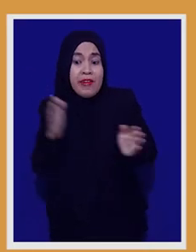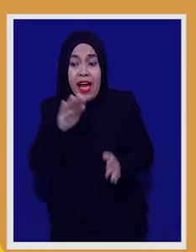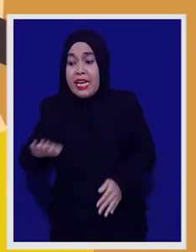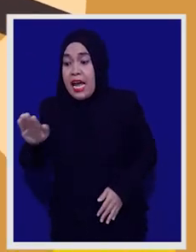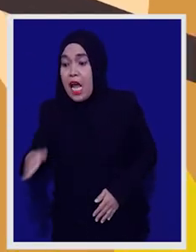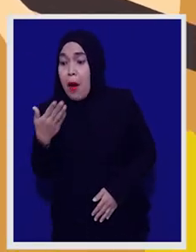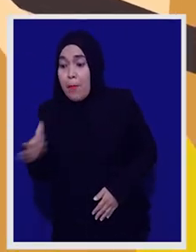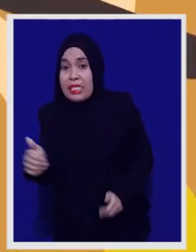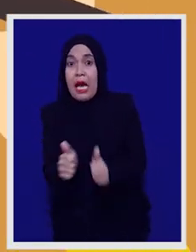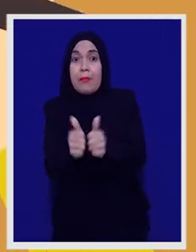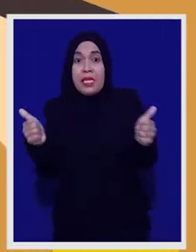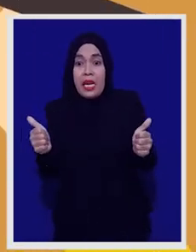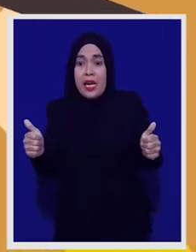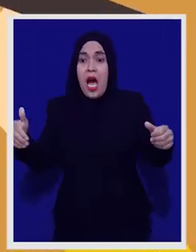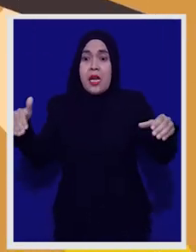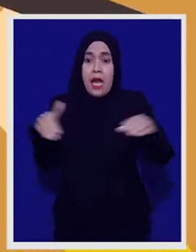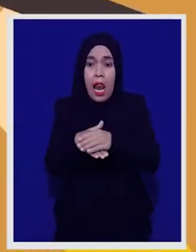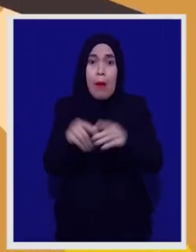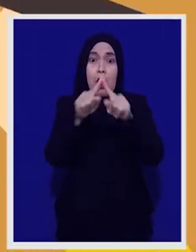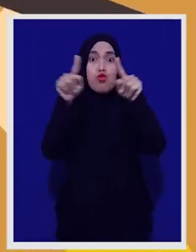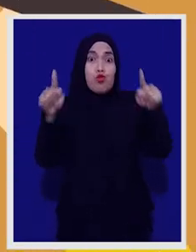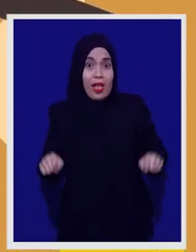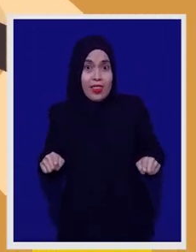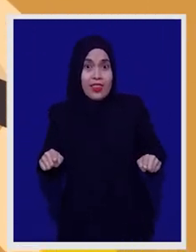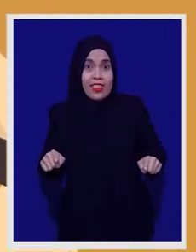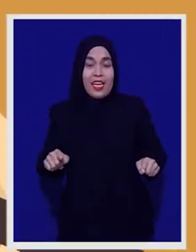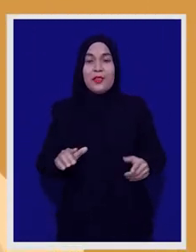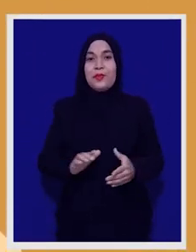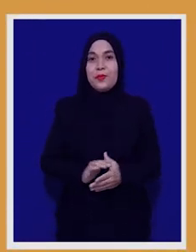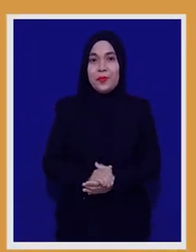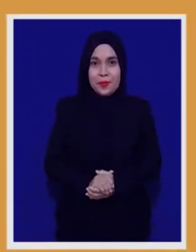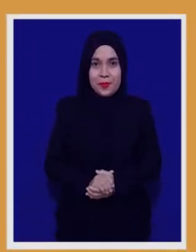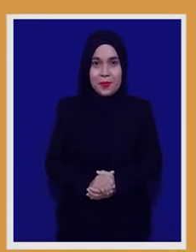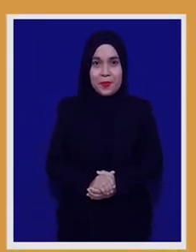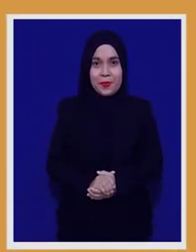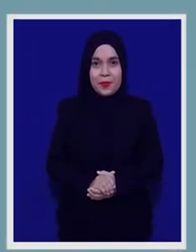pasca perceraian dalam surat gugatan.